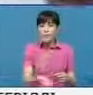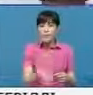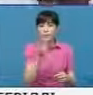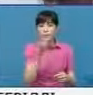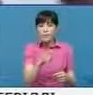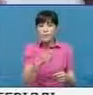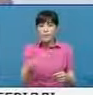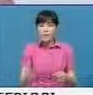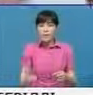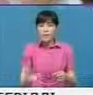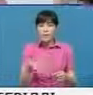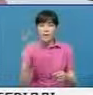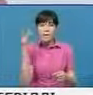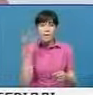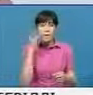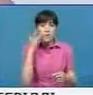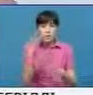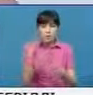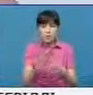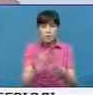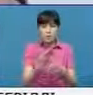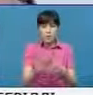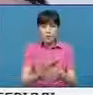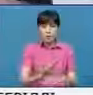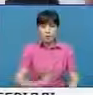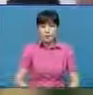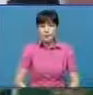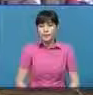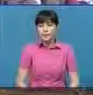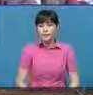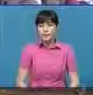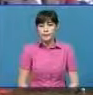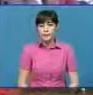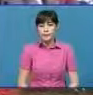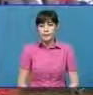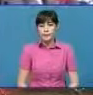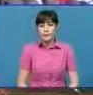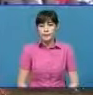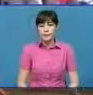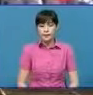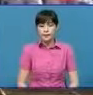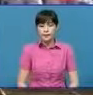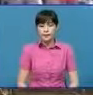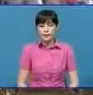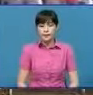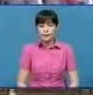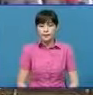қалдықсыз қызмет ететін болады. Төлебе ауданынан Арайым Баниязова, Садыр Абдуманап, оңтүстік ақпарат.